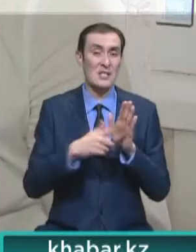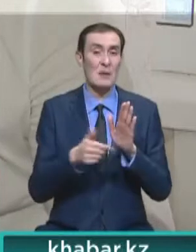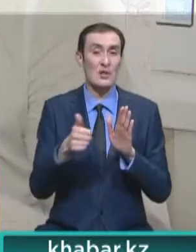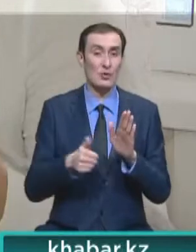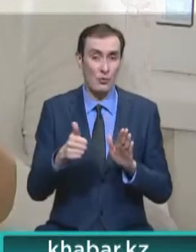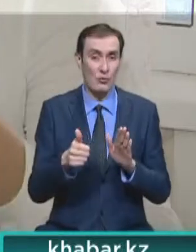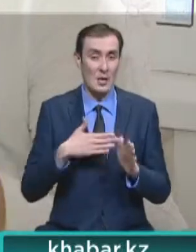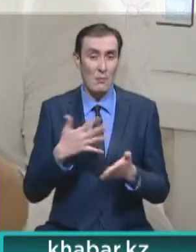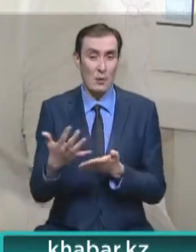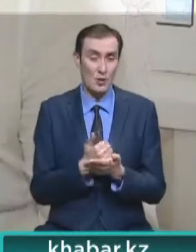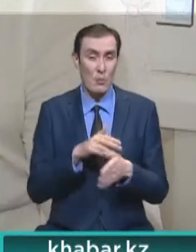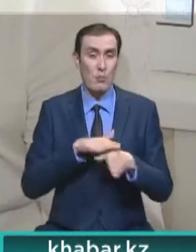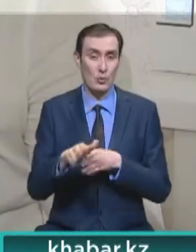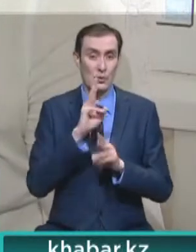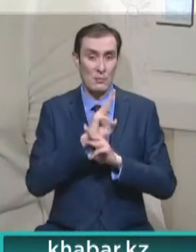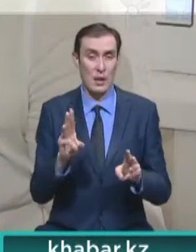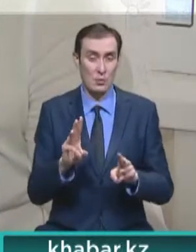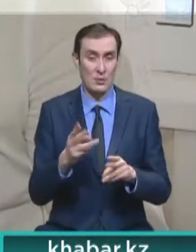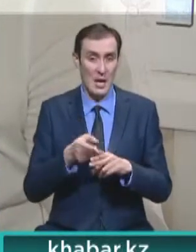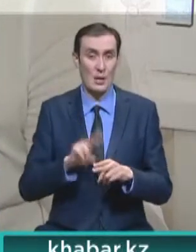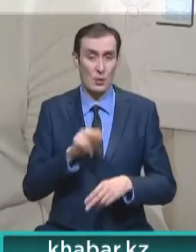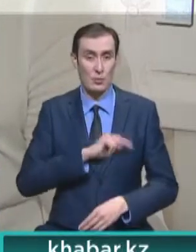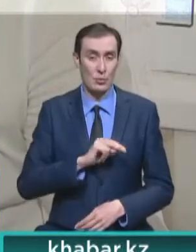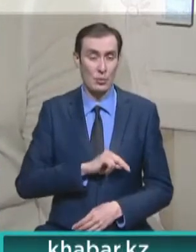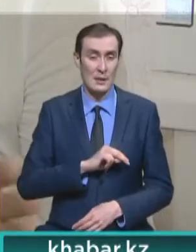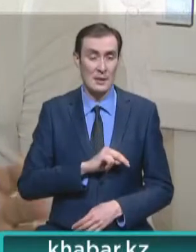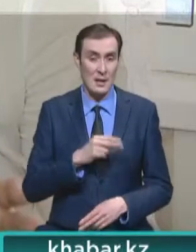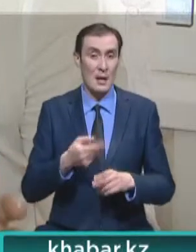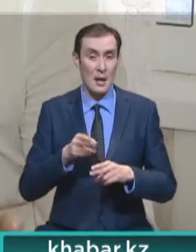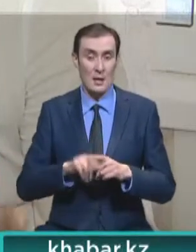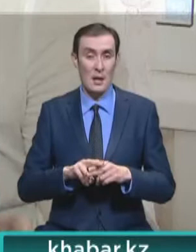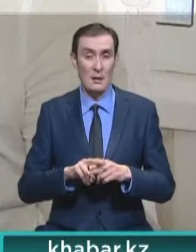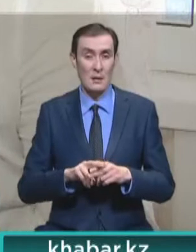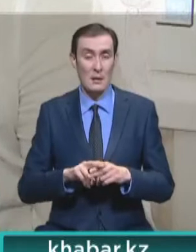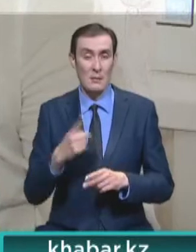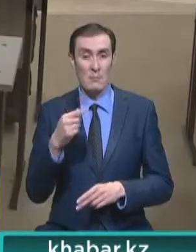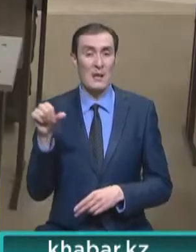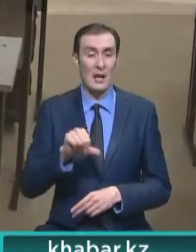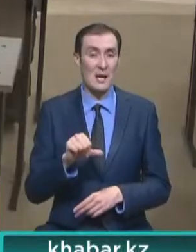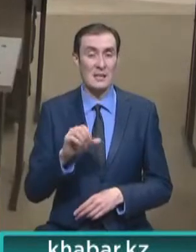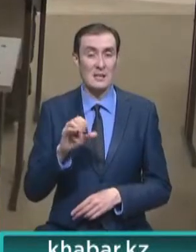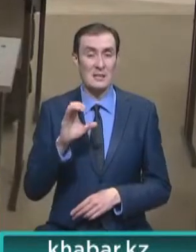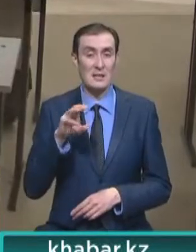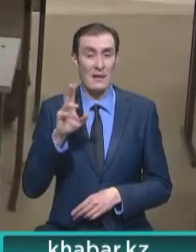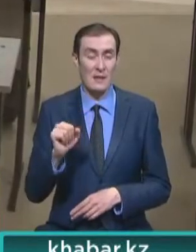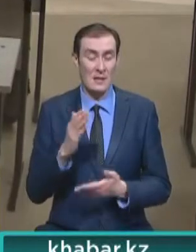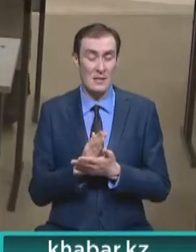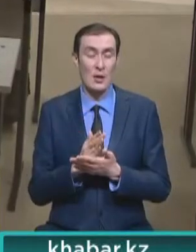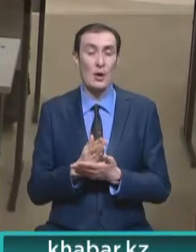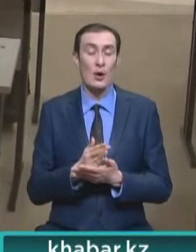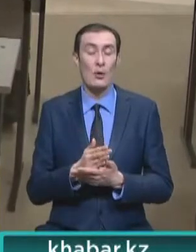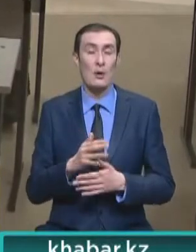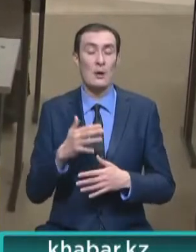я получаю полную за плату за них это получается полтора ставки привлечение в сферу среднего